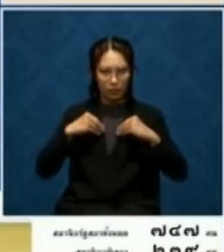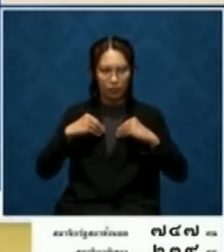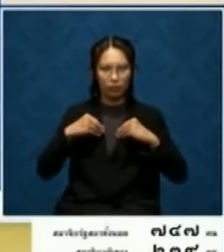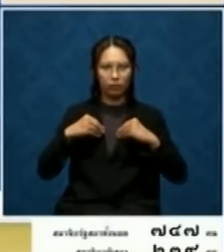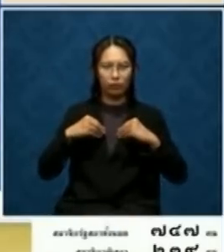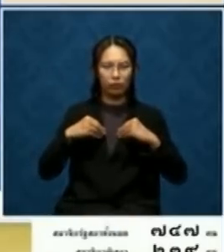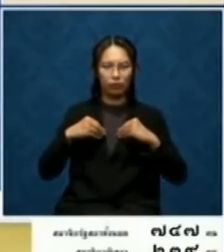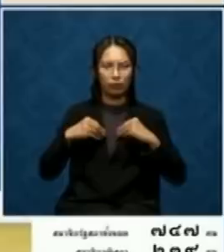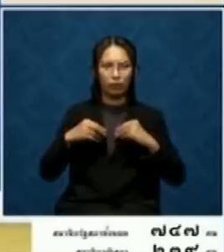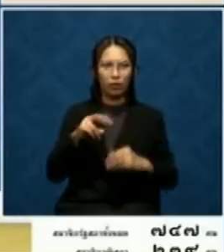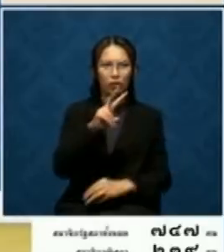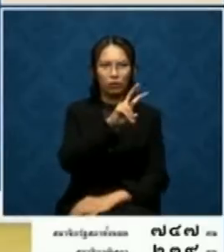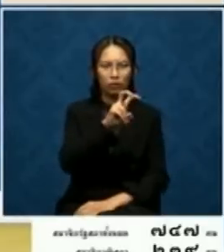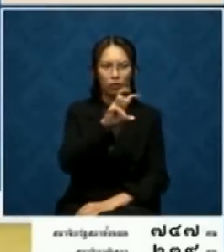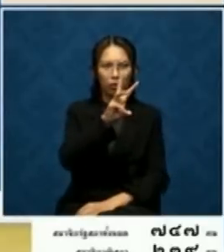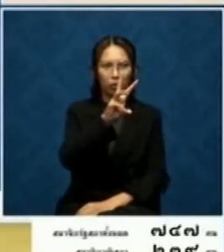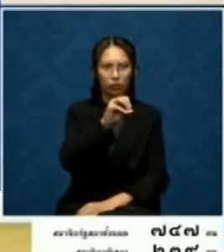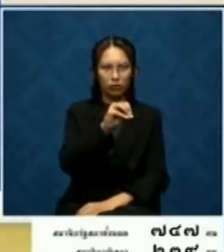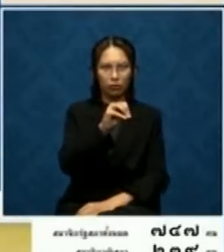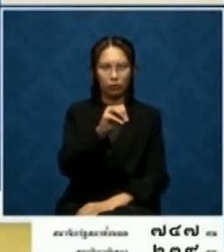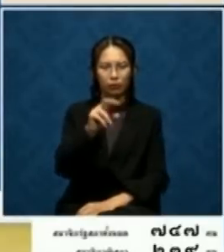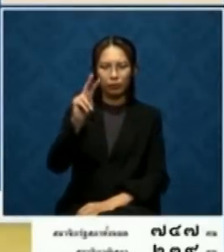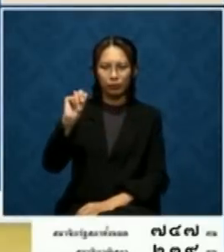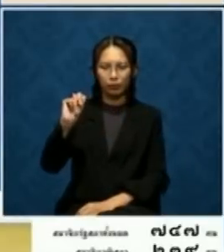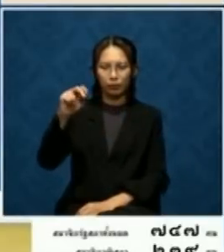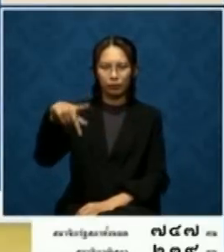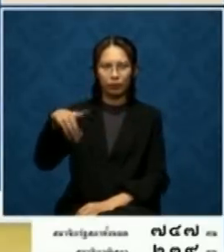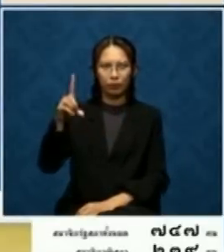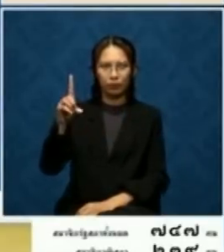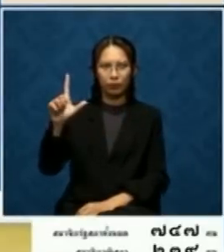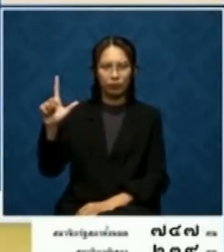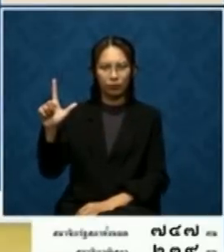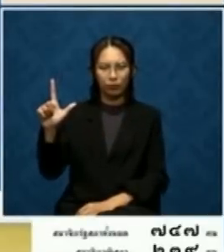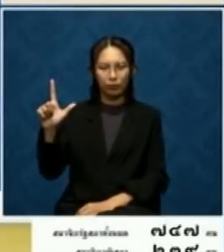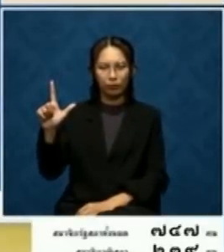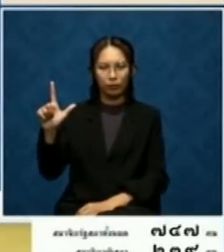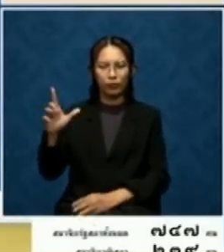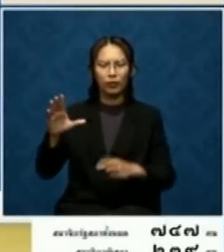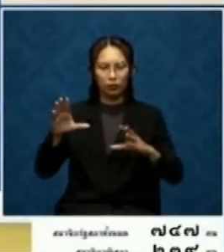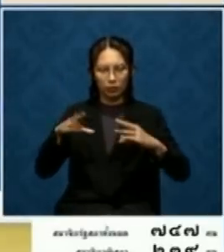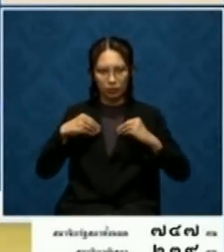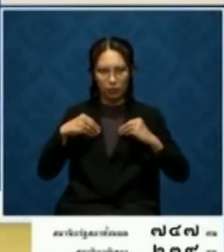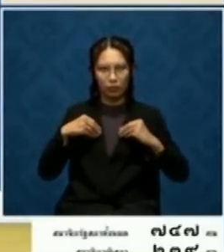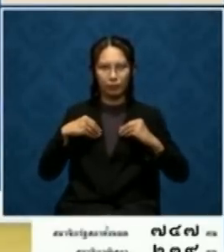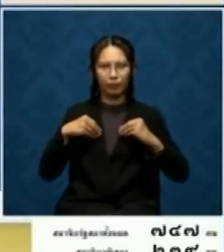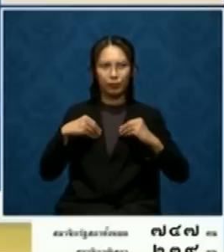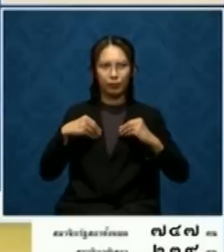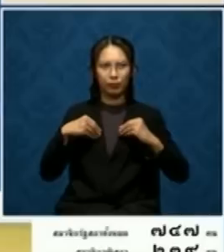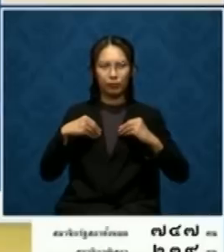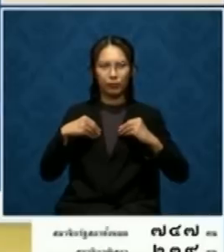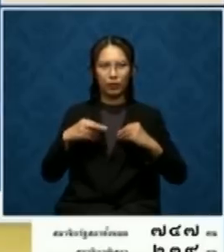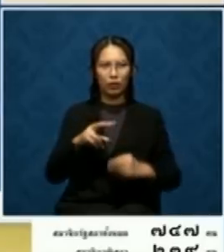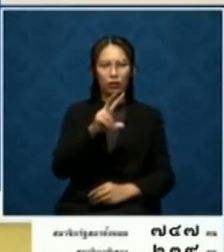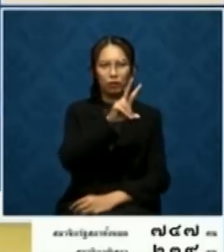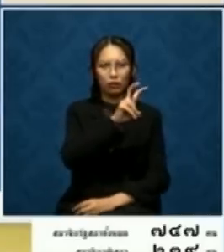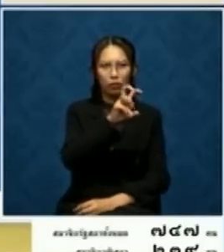ลาเอามาใช้เนี่ยเขายังใช้น้อยกันมากเพราะว่าแล้วเขาใช้ในวงปิดส่วนใหญ ่ เพราะว่ามันเปลืองทรัพยากรคำว่าเปลืองทรัพยาก